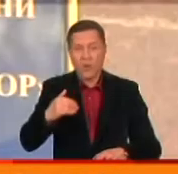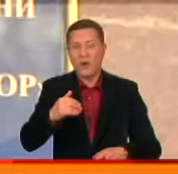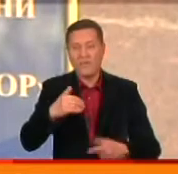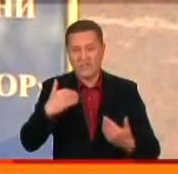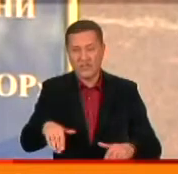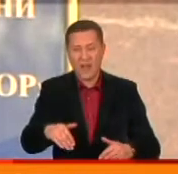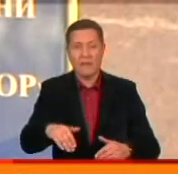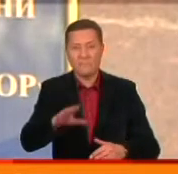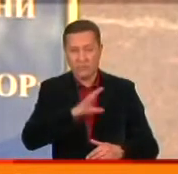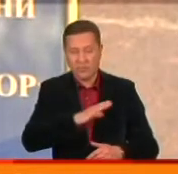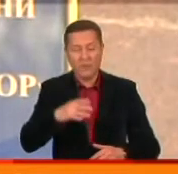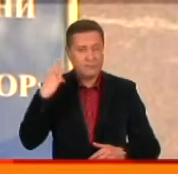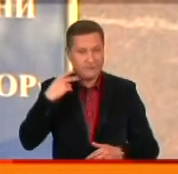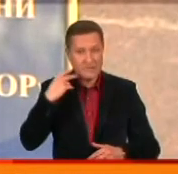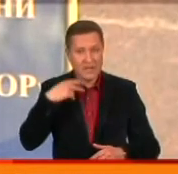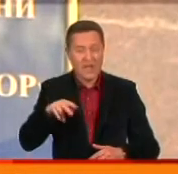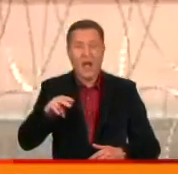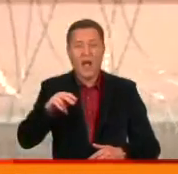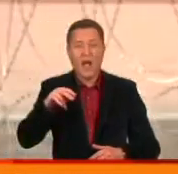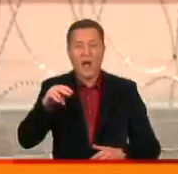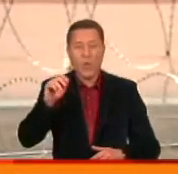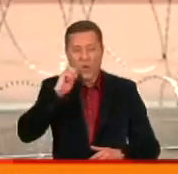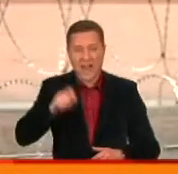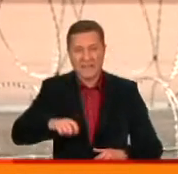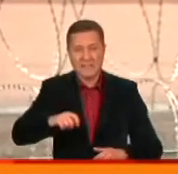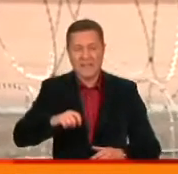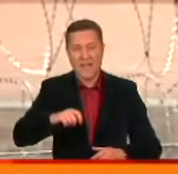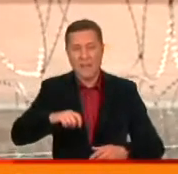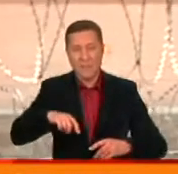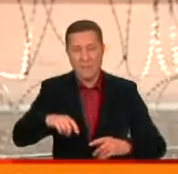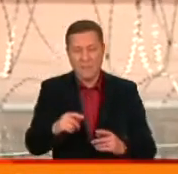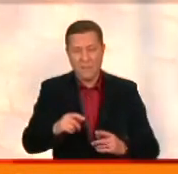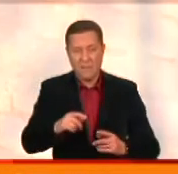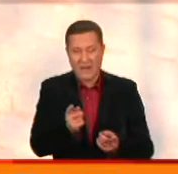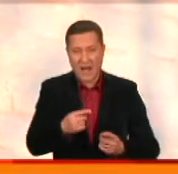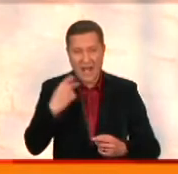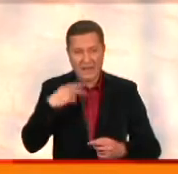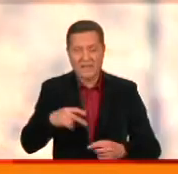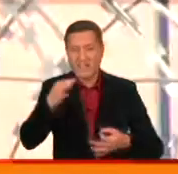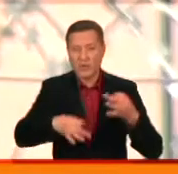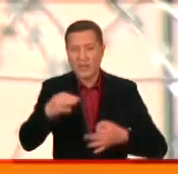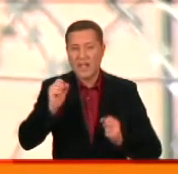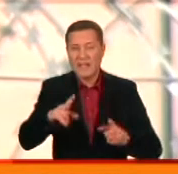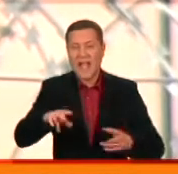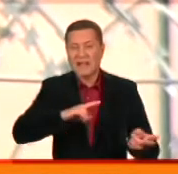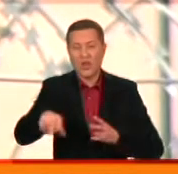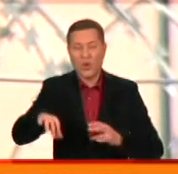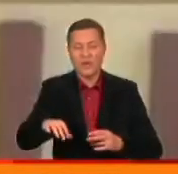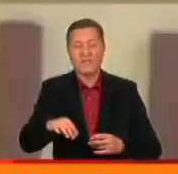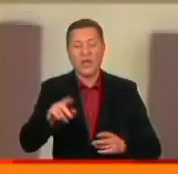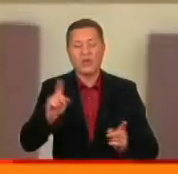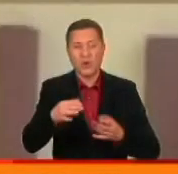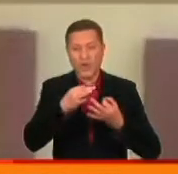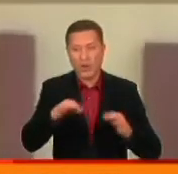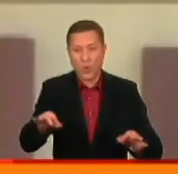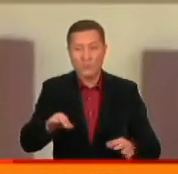зустрілася з українським бранцем у Росії. Це Дмитро Штибликов. Він кримець і його засудила російська влада як терориста. А щодо допуску